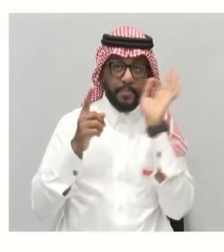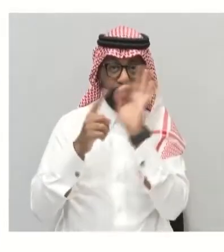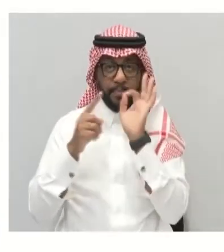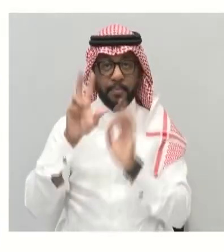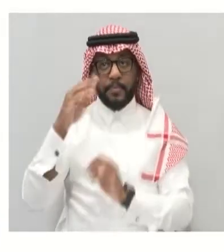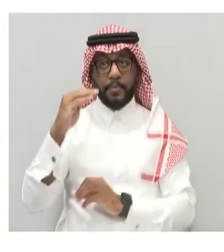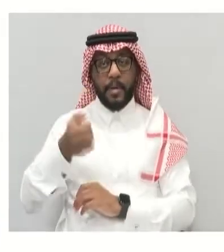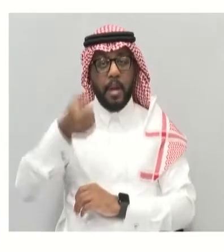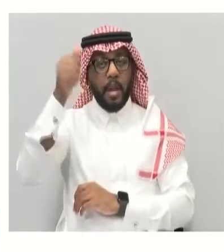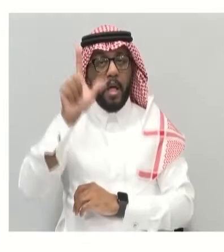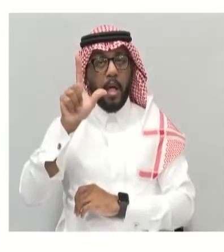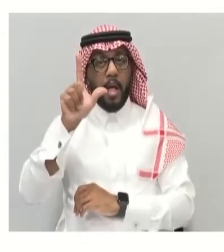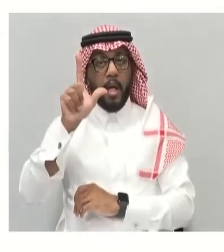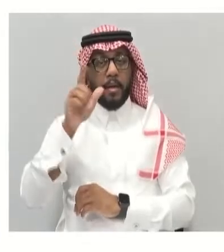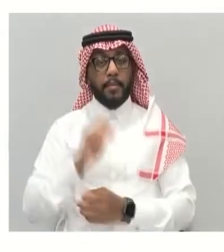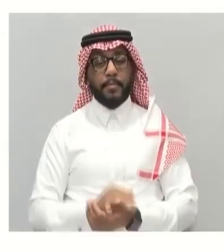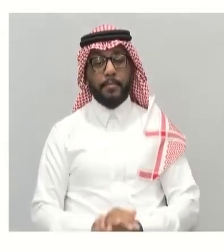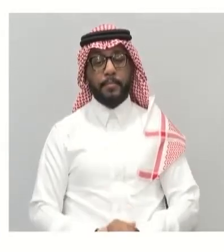الحال كما